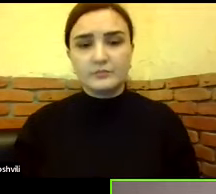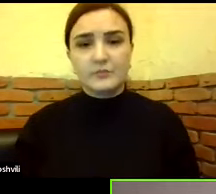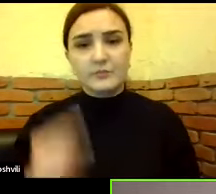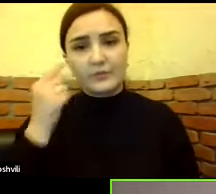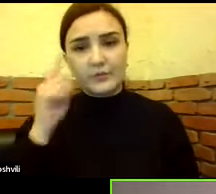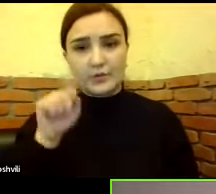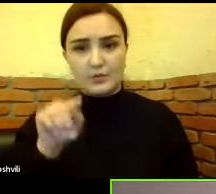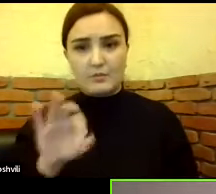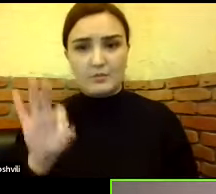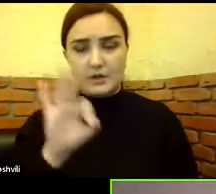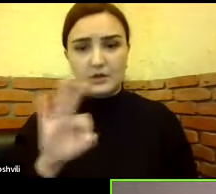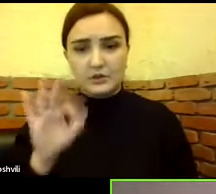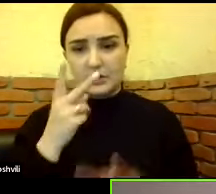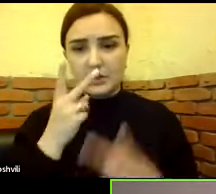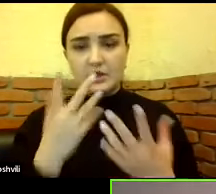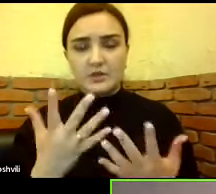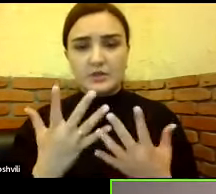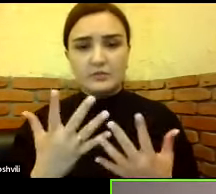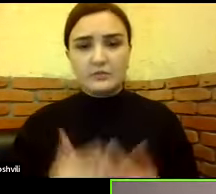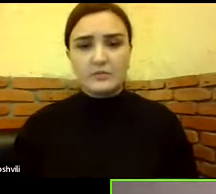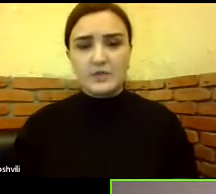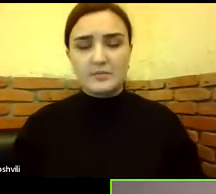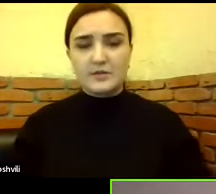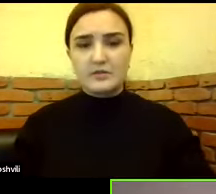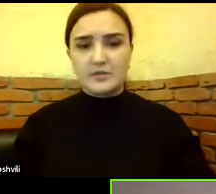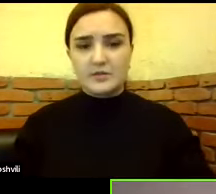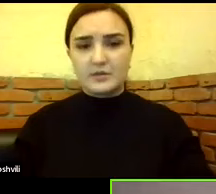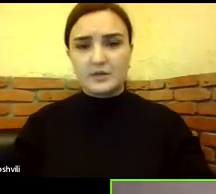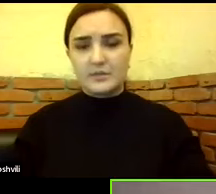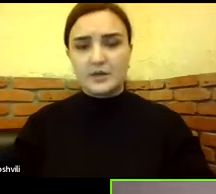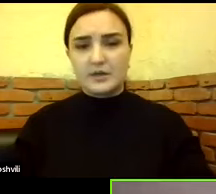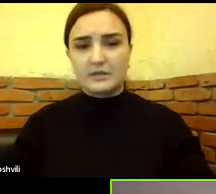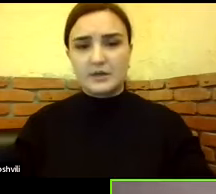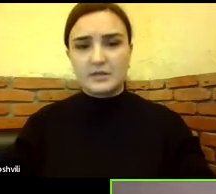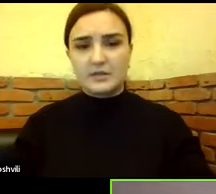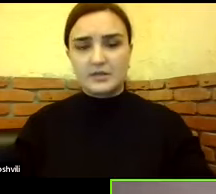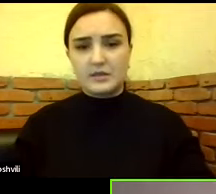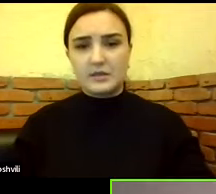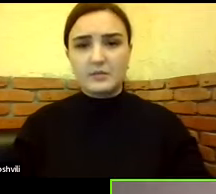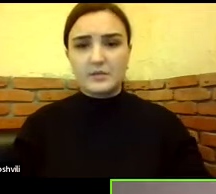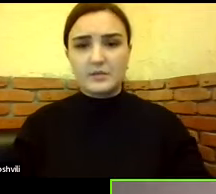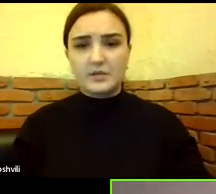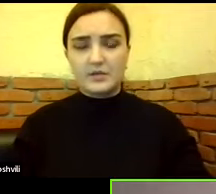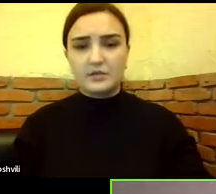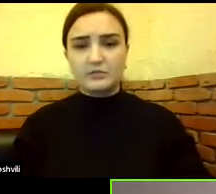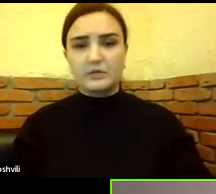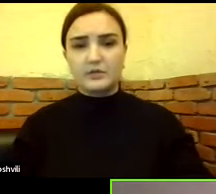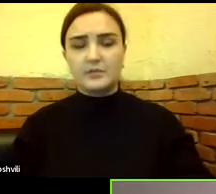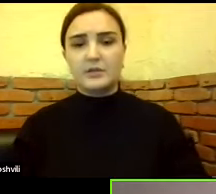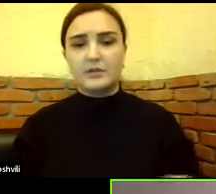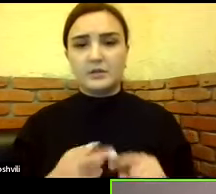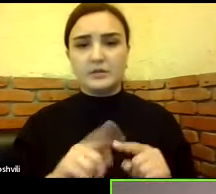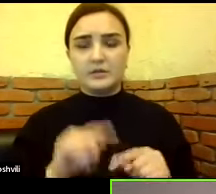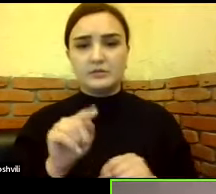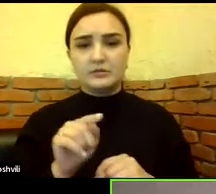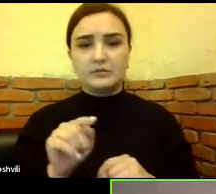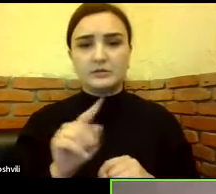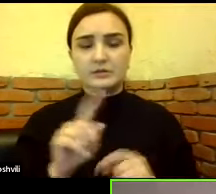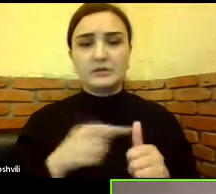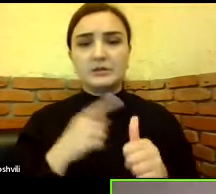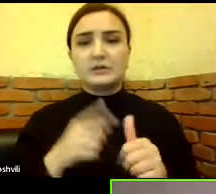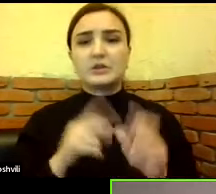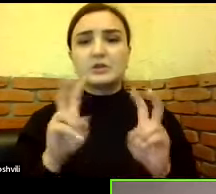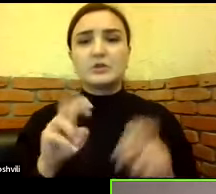მაგაში გამოიხატება თუნდაც მთელი იდეა სახელმწიფოსი. და ამიტომ მგონია, რომ ძალიან დიდი პრობლემაა ის, რომ თუ